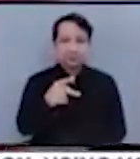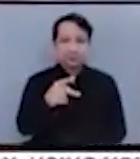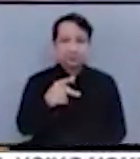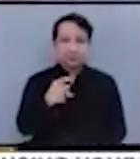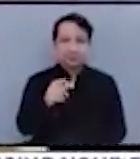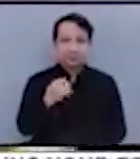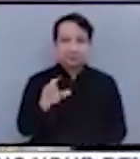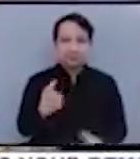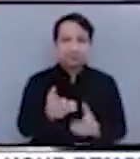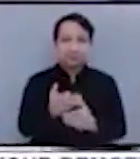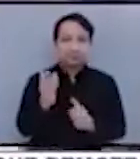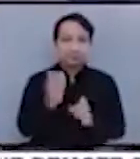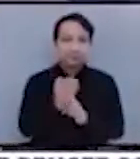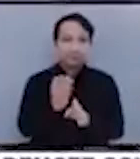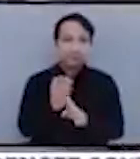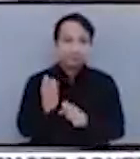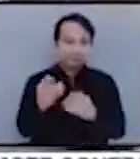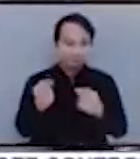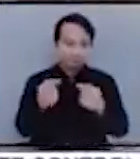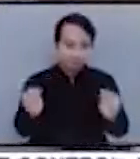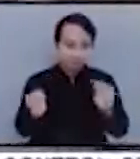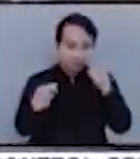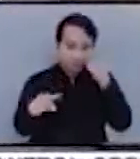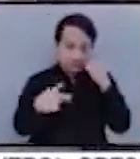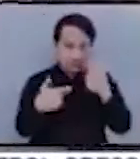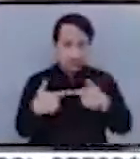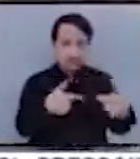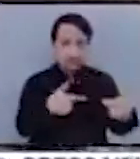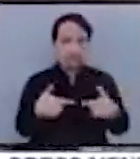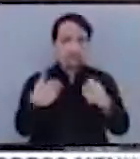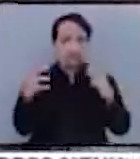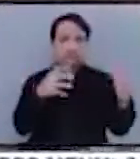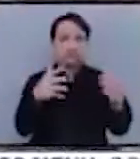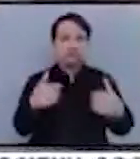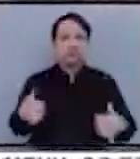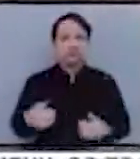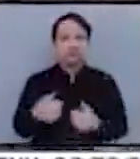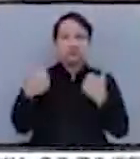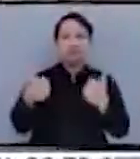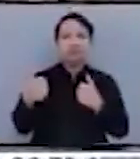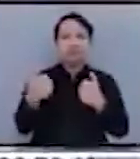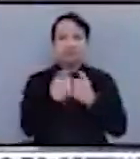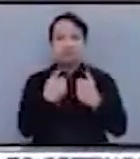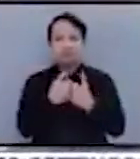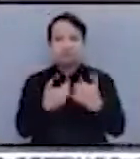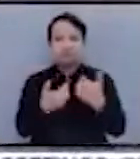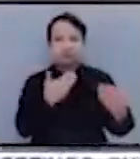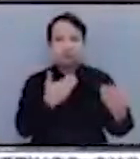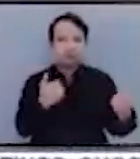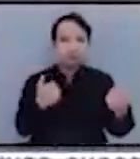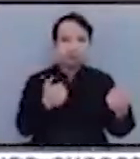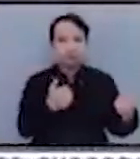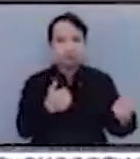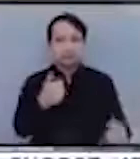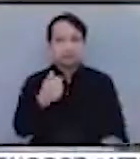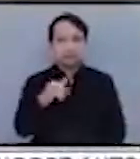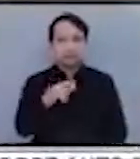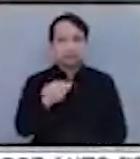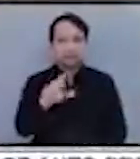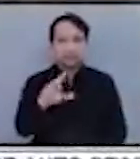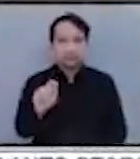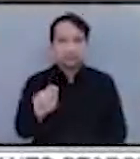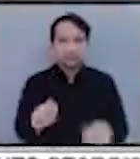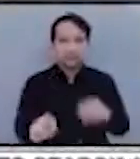impormasyon, nakaalitan ito ang dating nobya kaya ng gulo at hinamon ng suntukan ng mga operatiba ng I-Act, Philippine Coast Guard